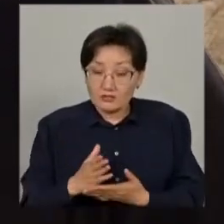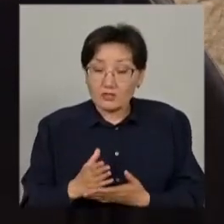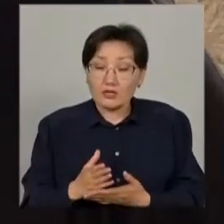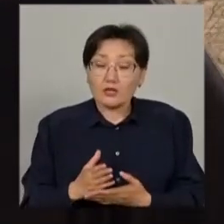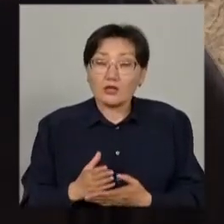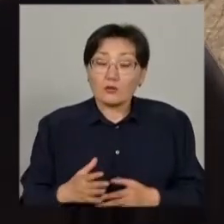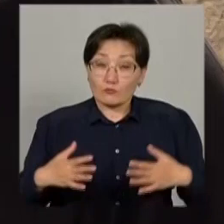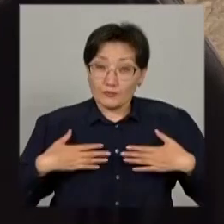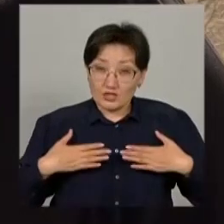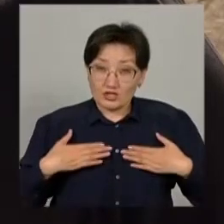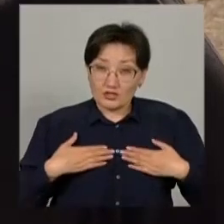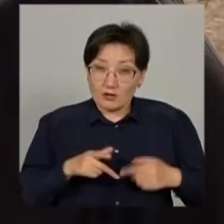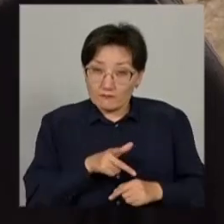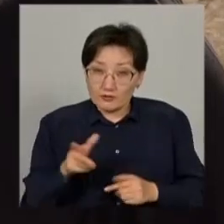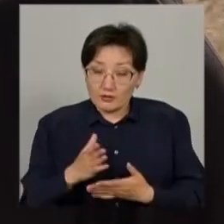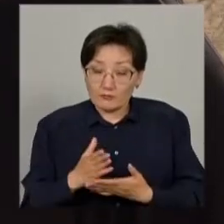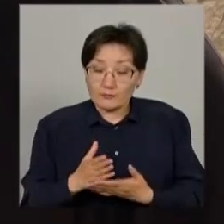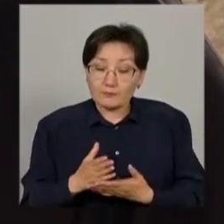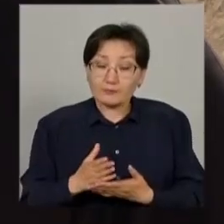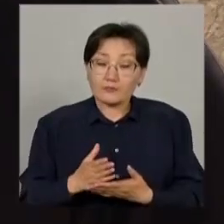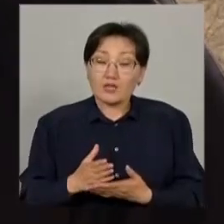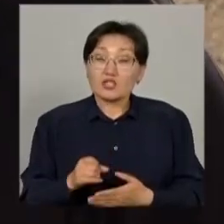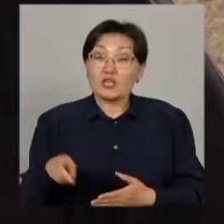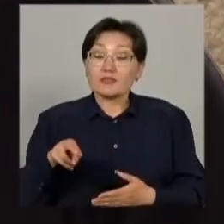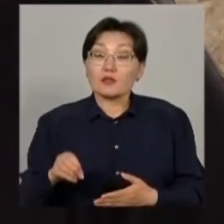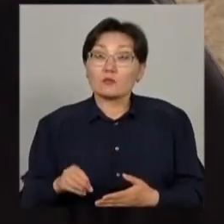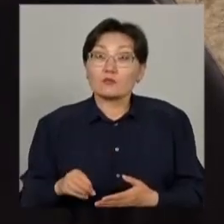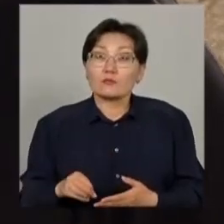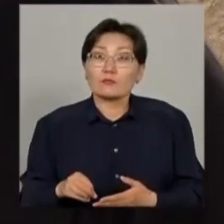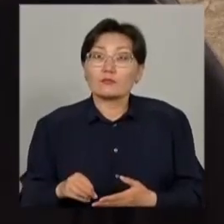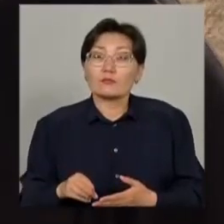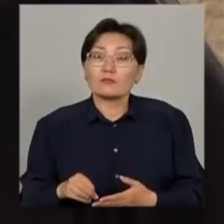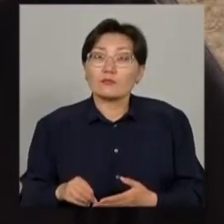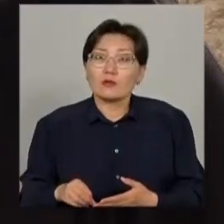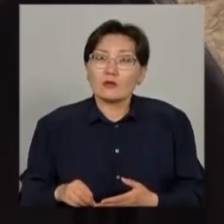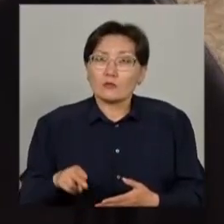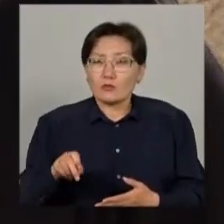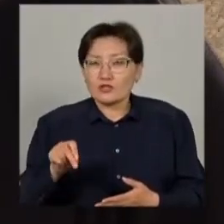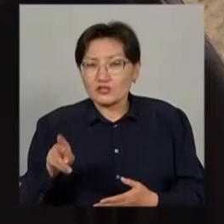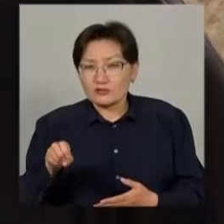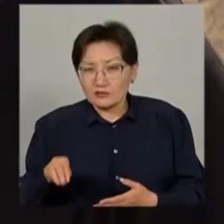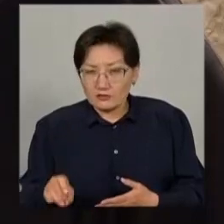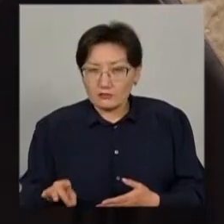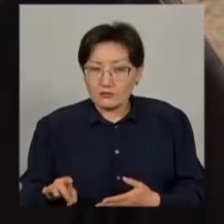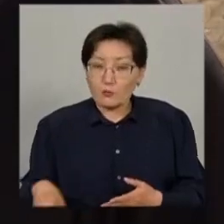Нагрудны видео жетондар, ешкестен министрліктен сияқты, және де планшеттер. Бұл барлығын, мысалға,